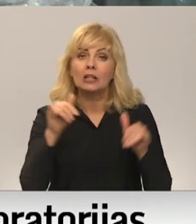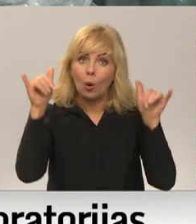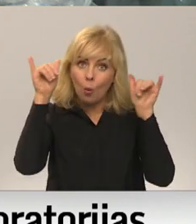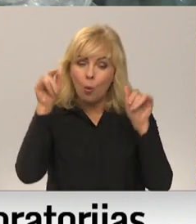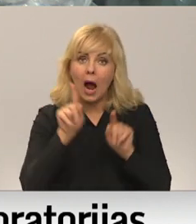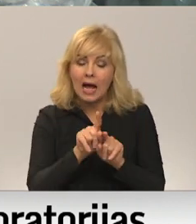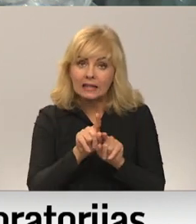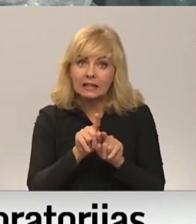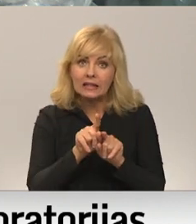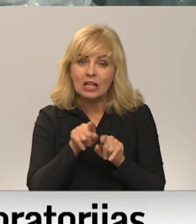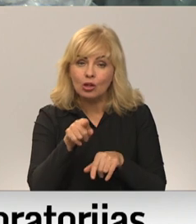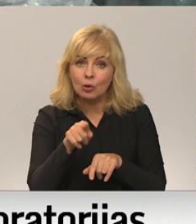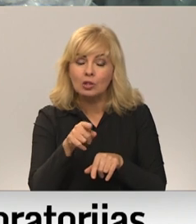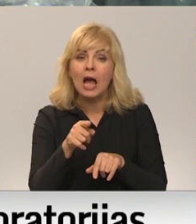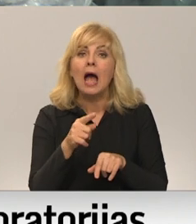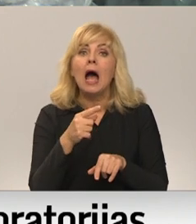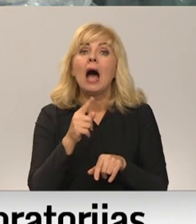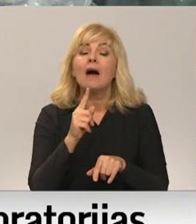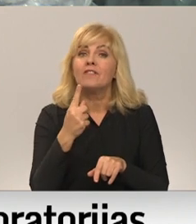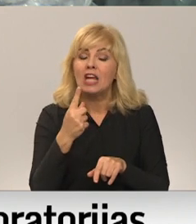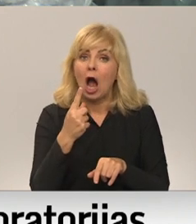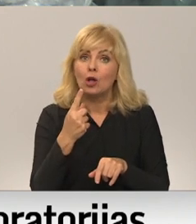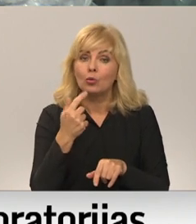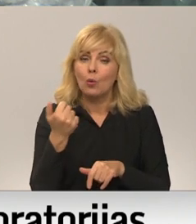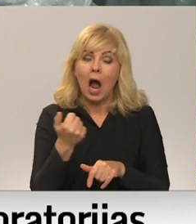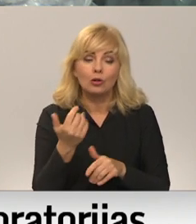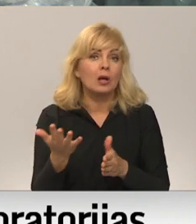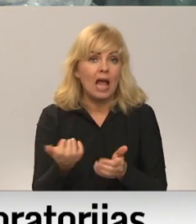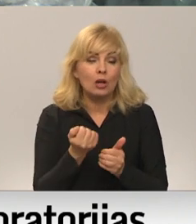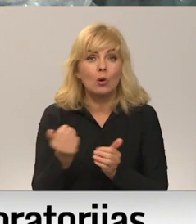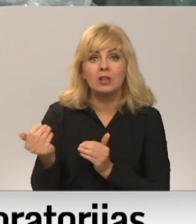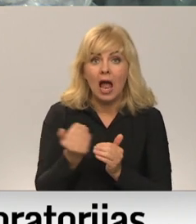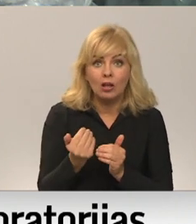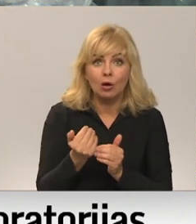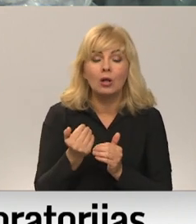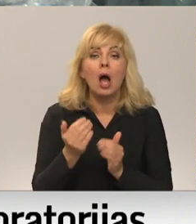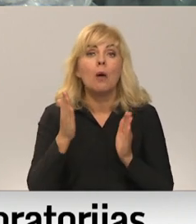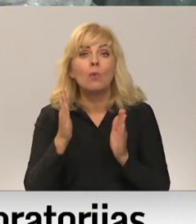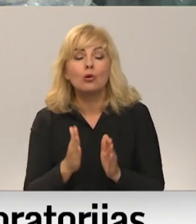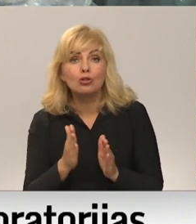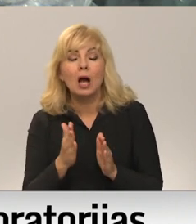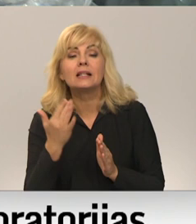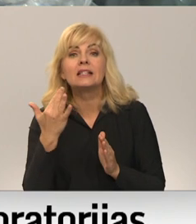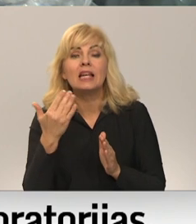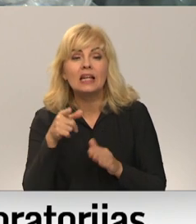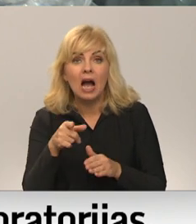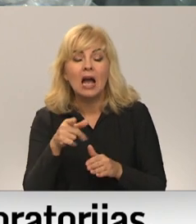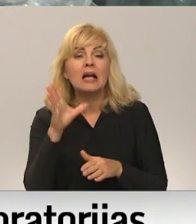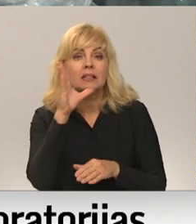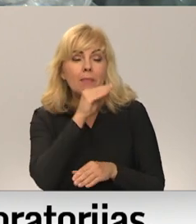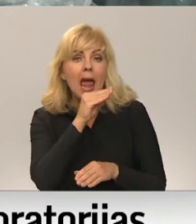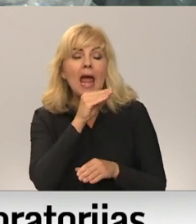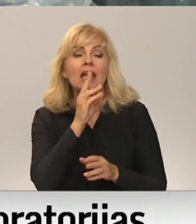mēs iegūstam nevis vienu teliņu gadā, un tātad attiecīgi dažus teliņus viņas mūžā, cik nu laktācijas šī gotiņa mums